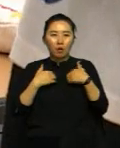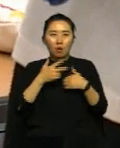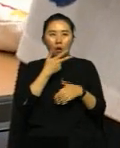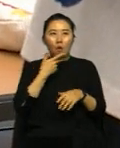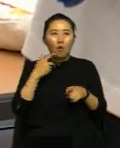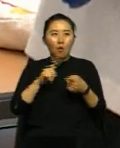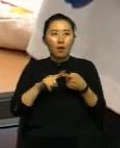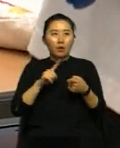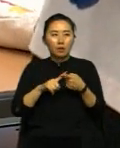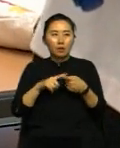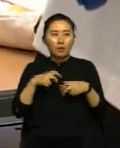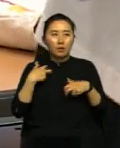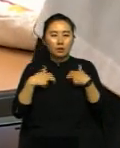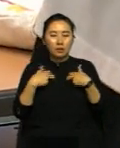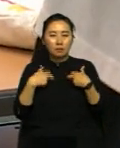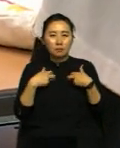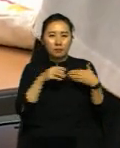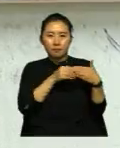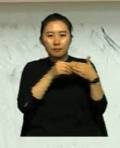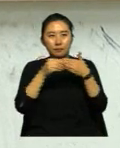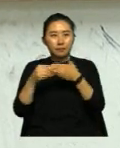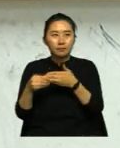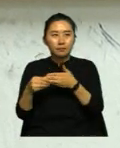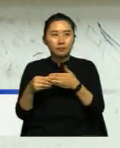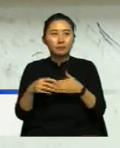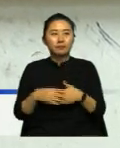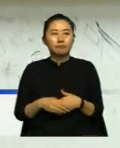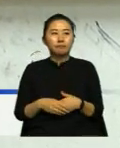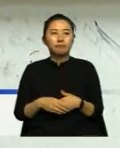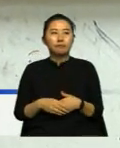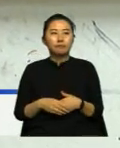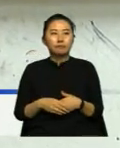영어에 대한 흥미를 유도하고 있습니다.